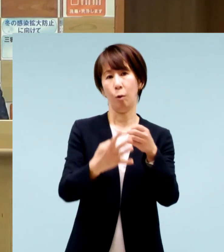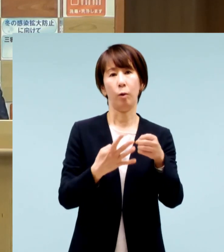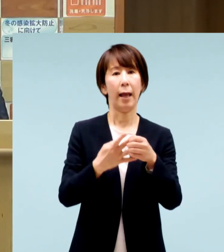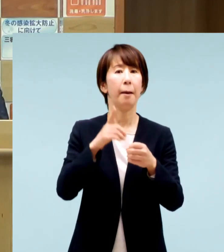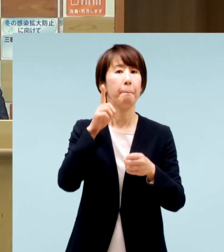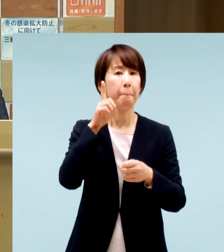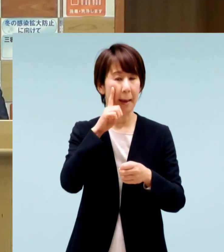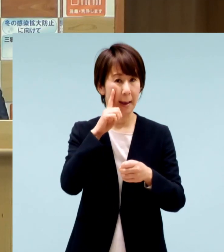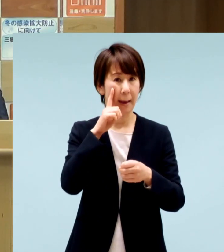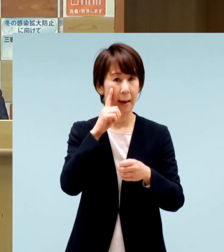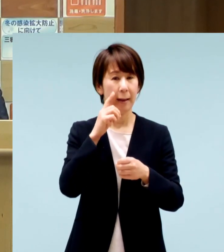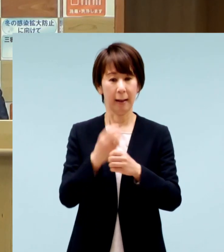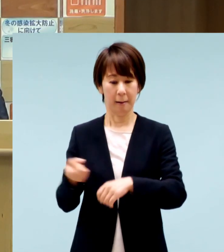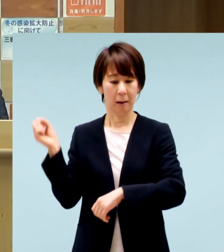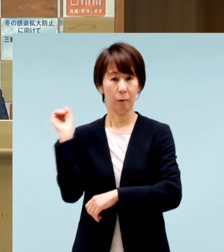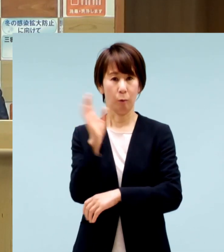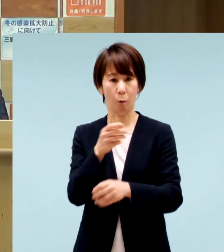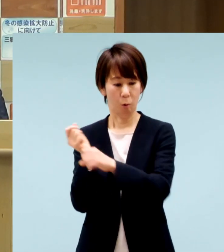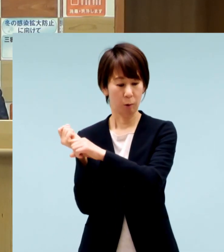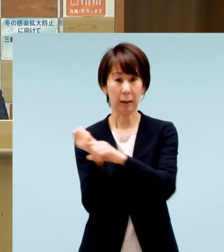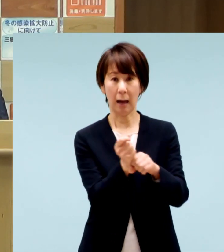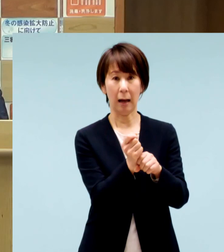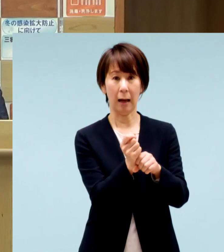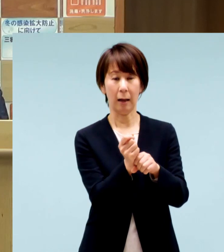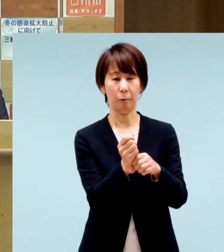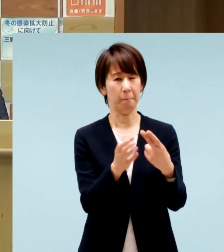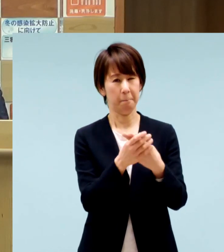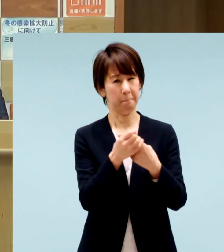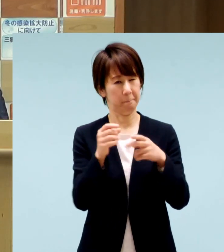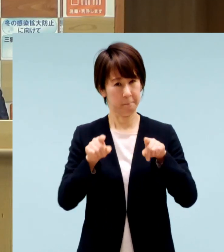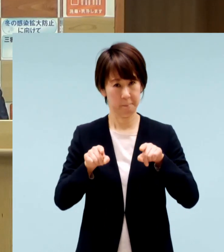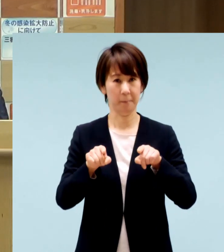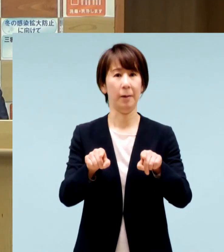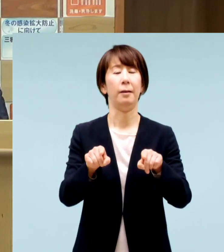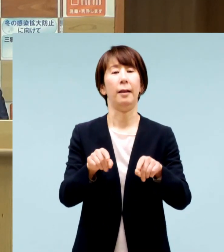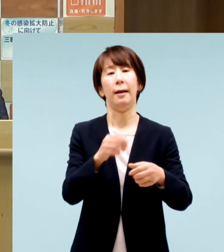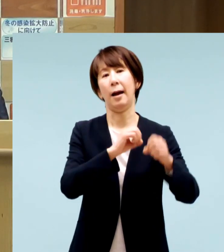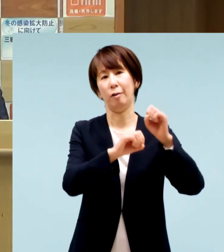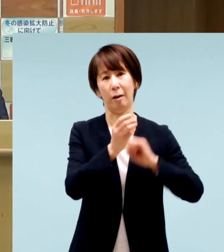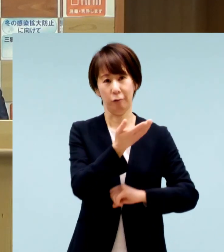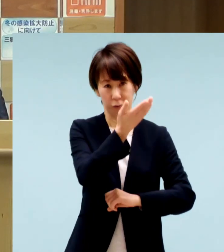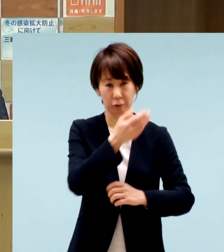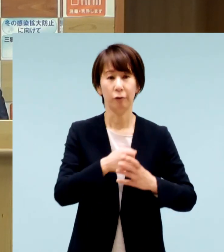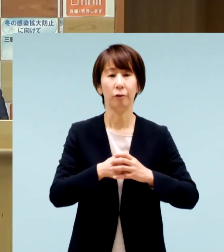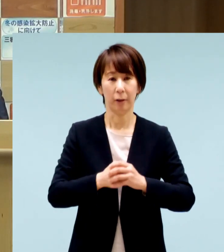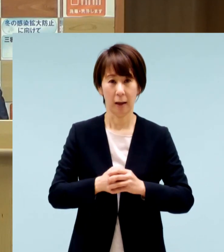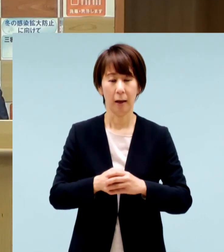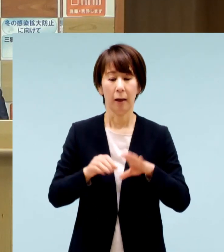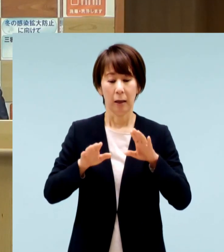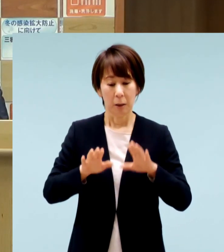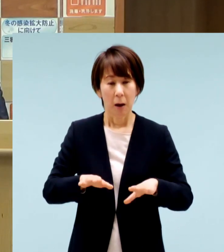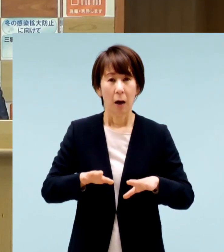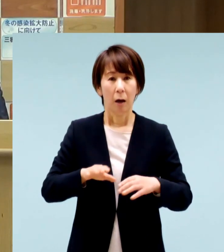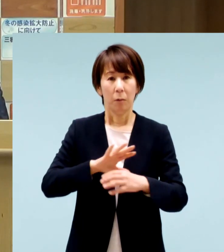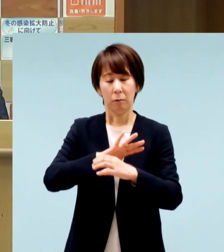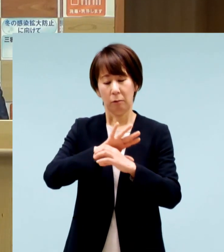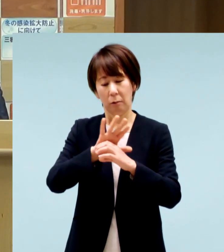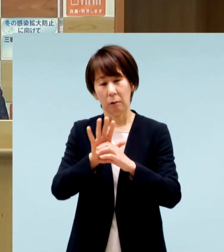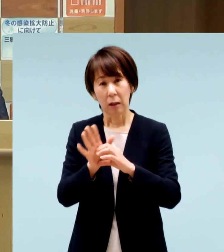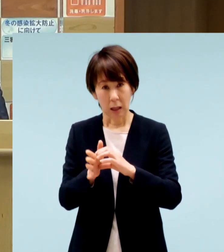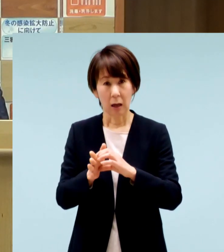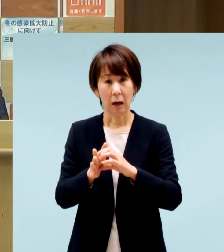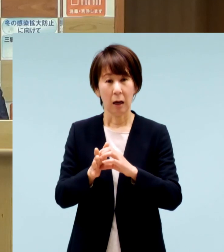躍をされて、この、コロナ禍でさまざま暗いニュースなども多かったですけ